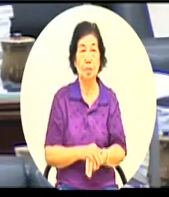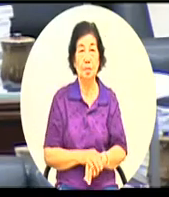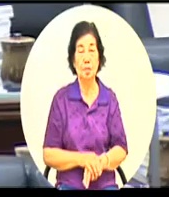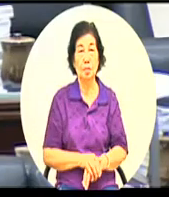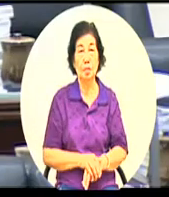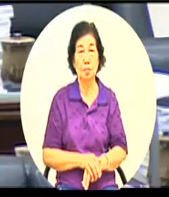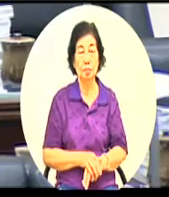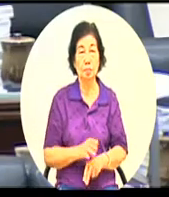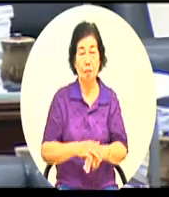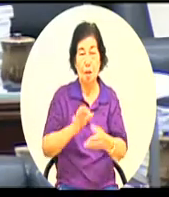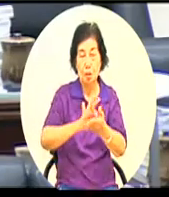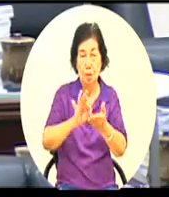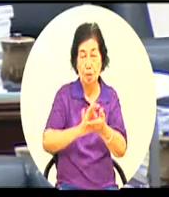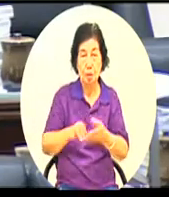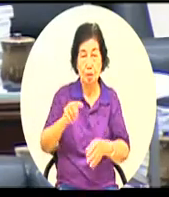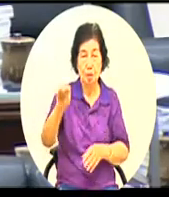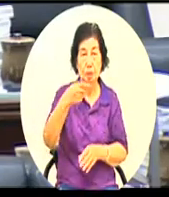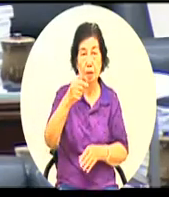开160亿。